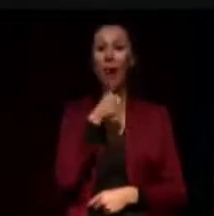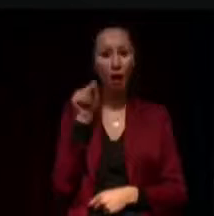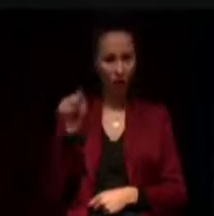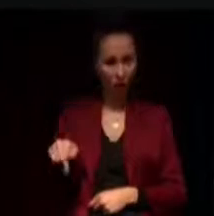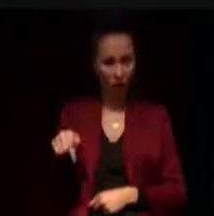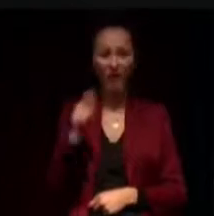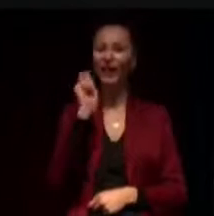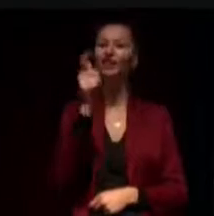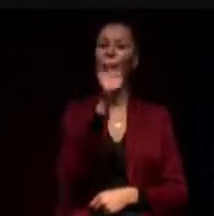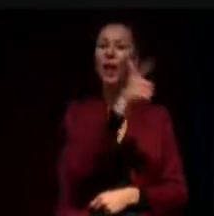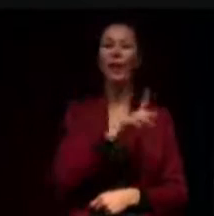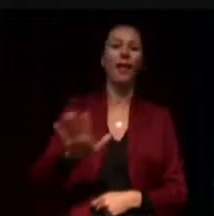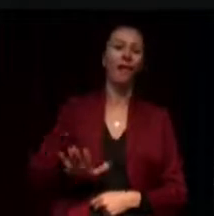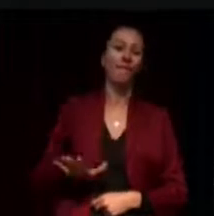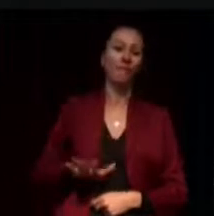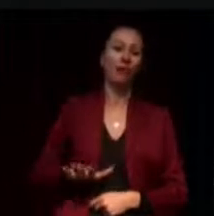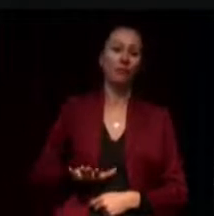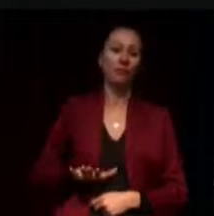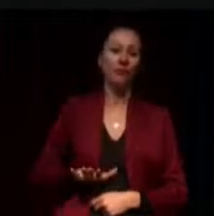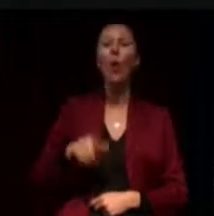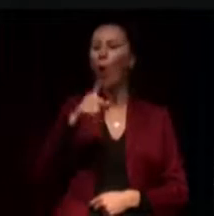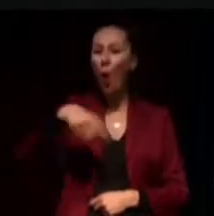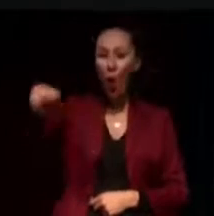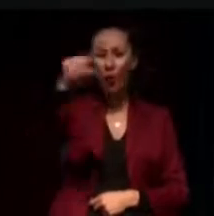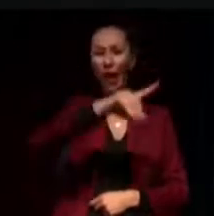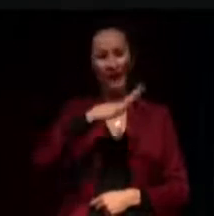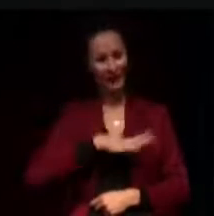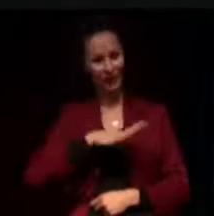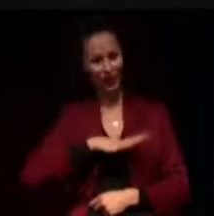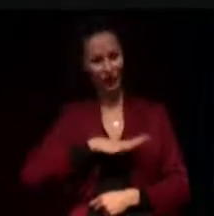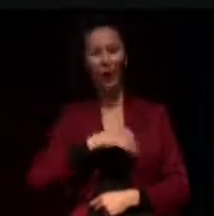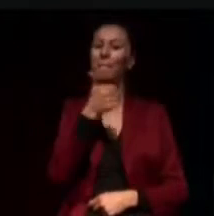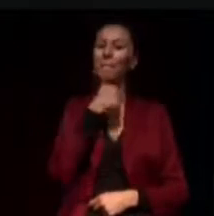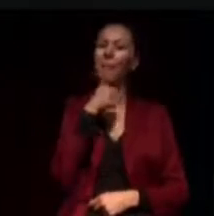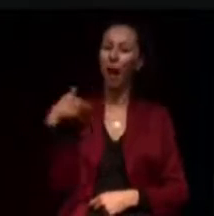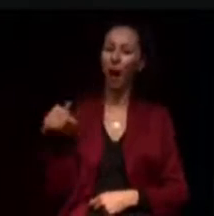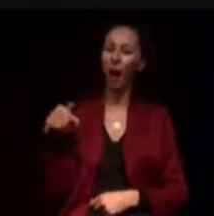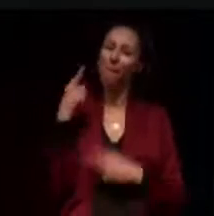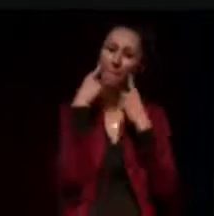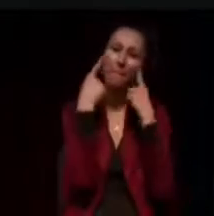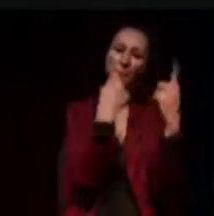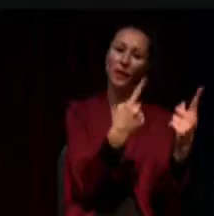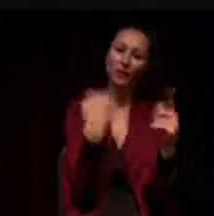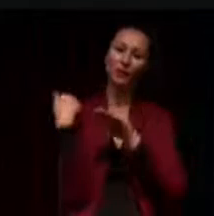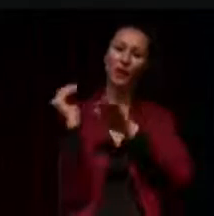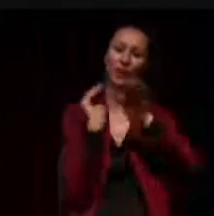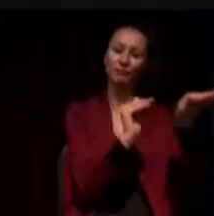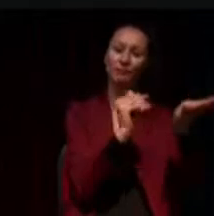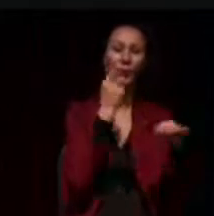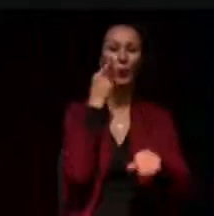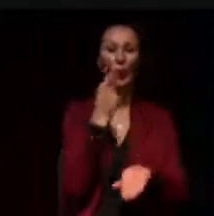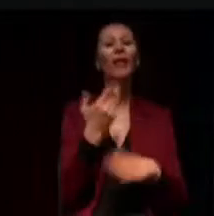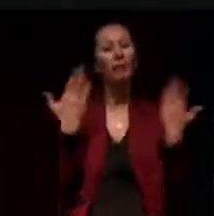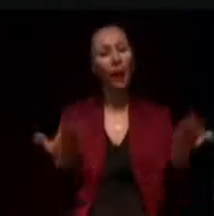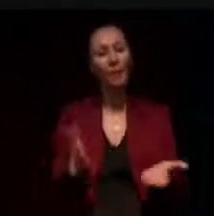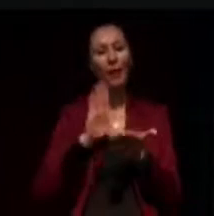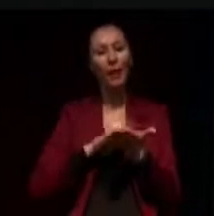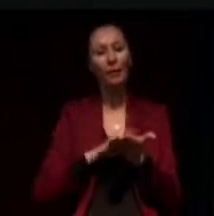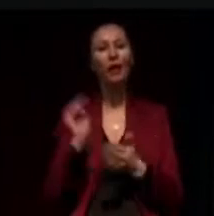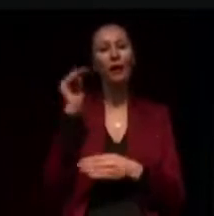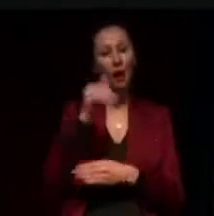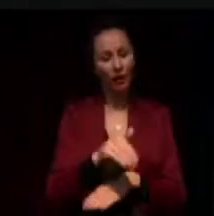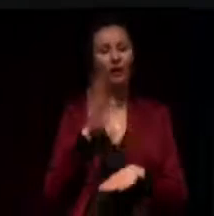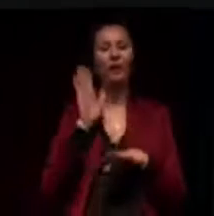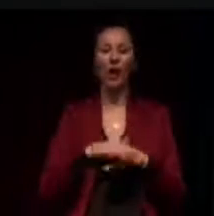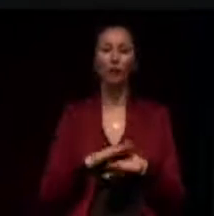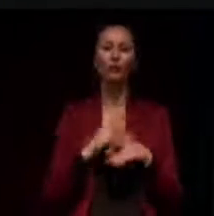ilçeler evlat. Onlar isteyecekler, baba bakacak duruma göre tabii ki elinden geleni